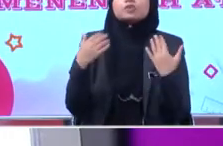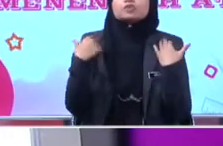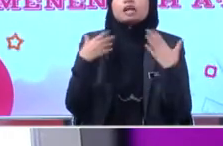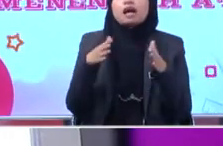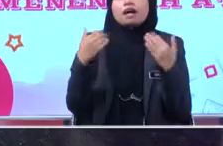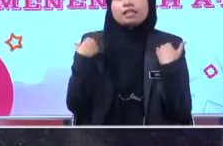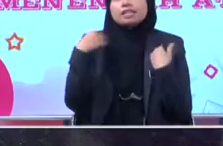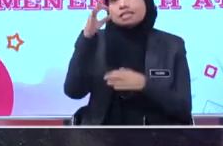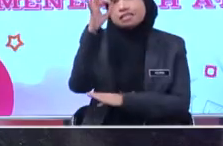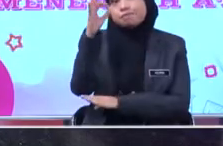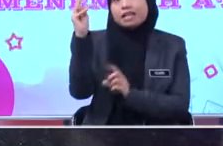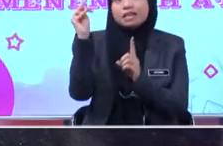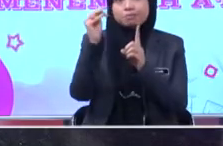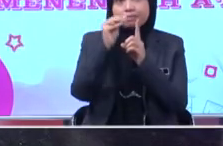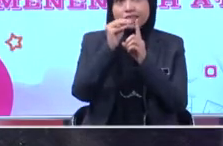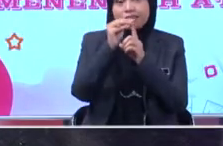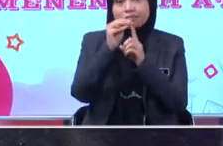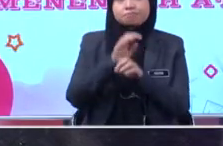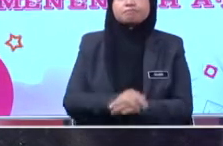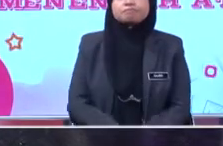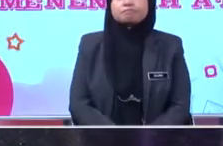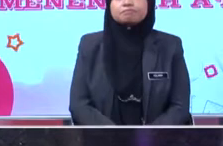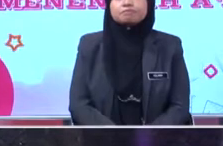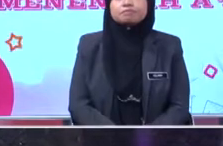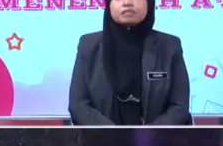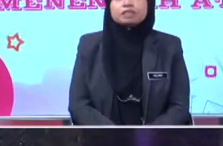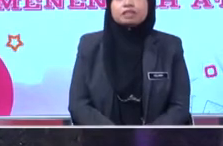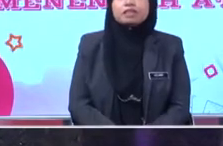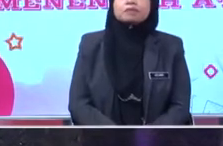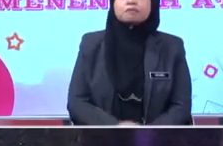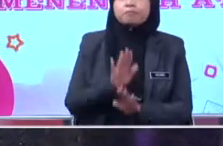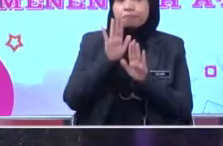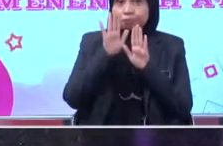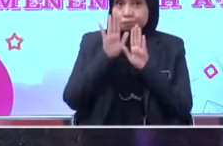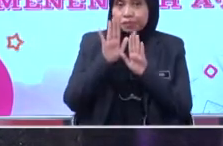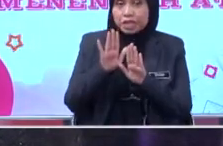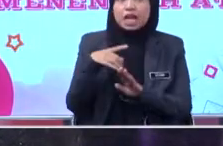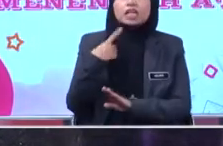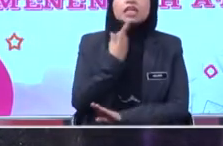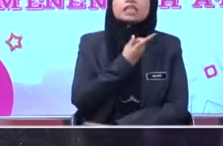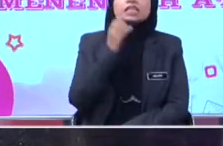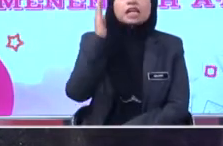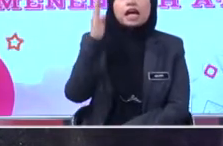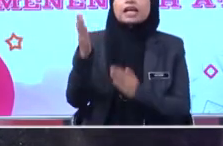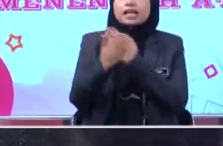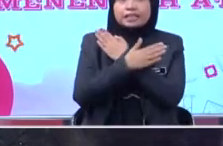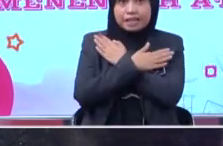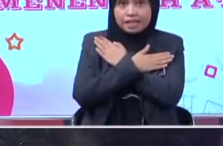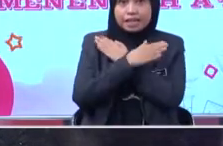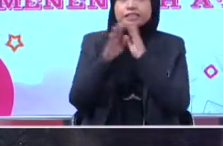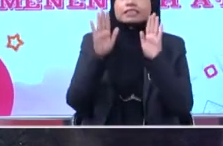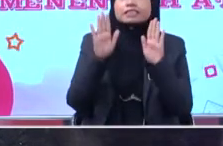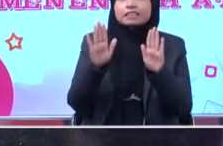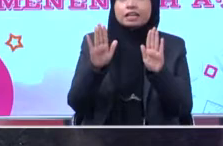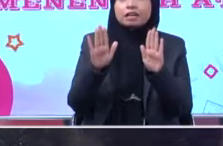dapat 9 margahurip Tak sabar lagi bete Hai tapi tak begitu nak rehat sekejap boleh Ustadzah kita